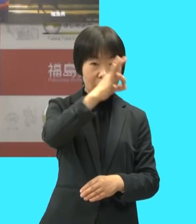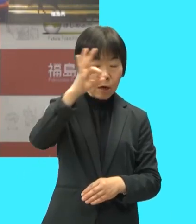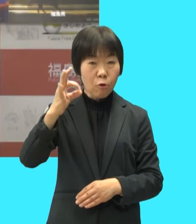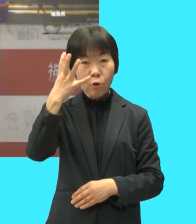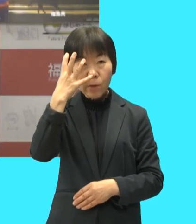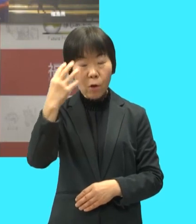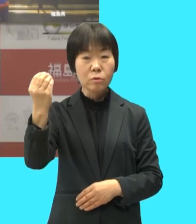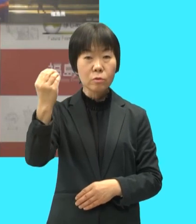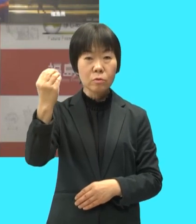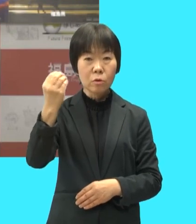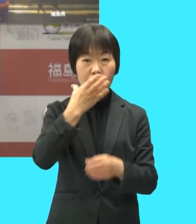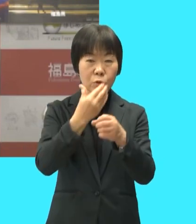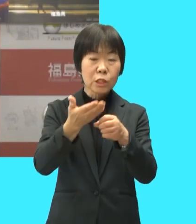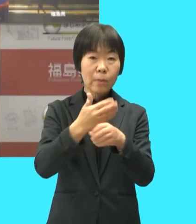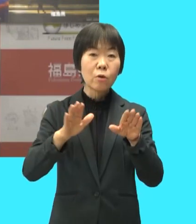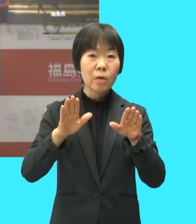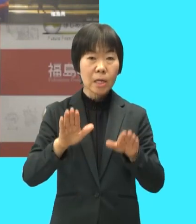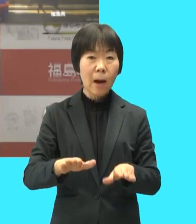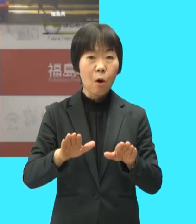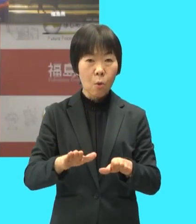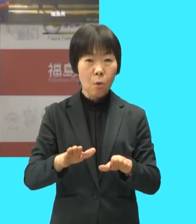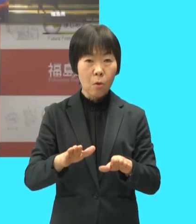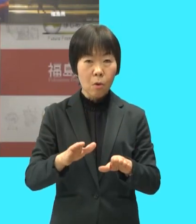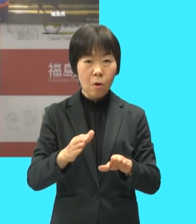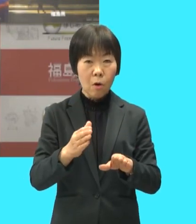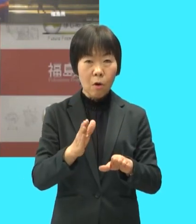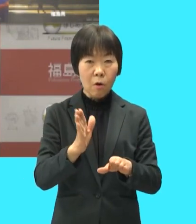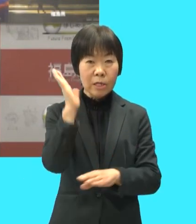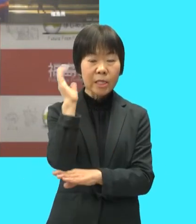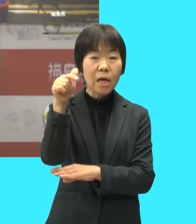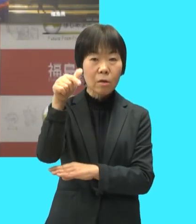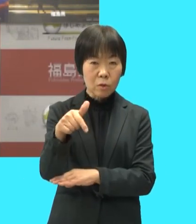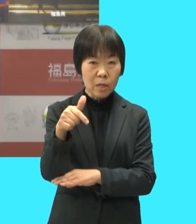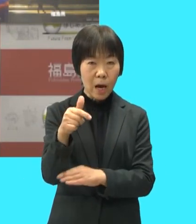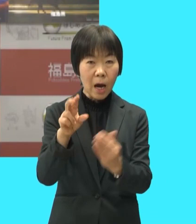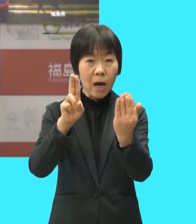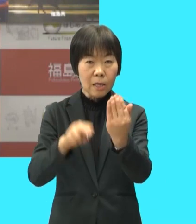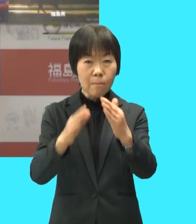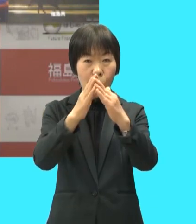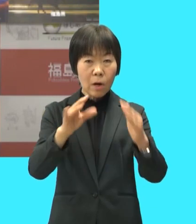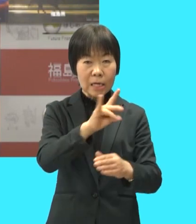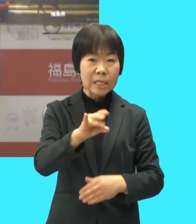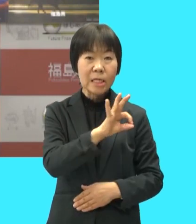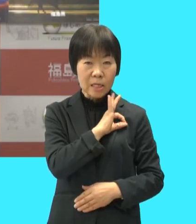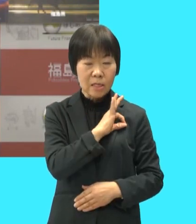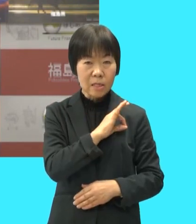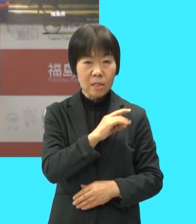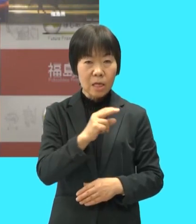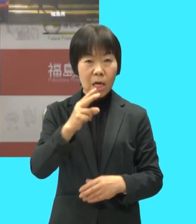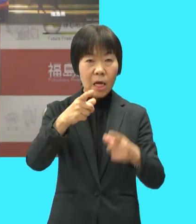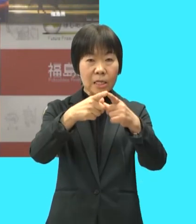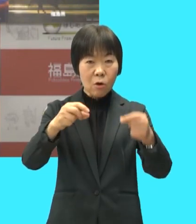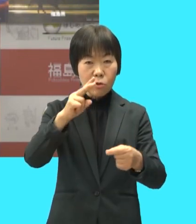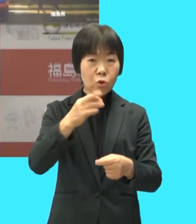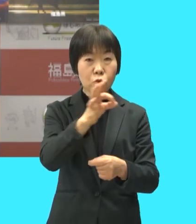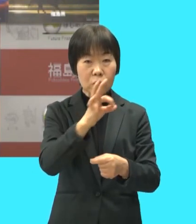力など福島の今を香港政府や立法会の議員をはじめ日本食品を取り扱